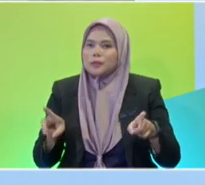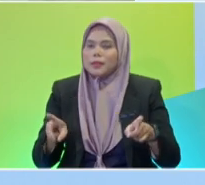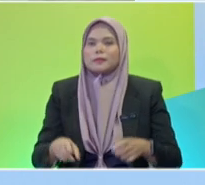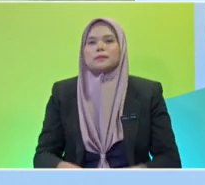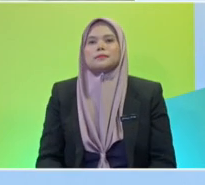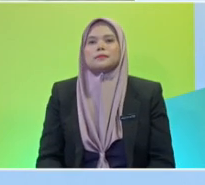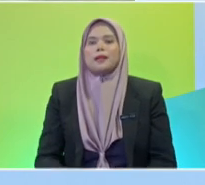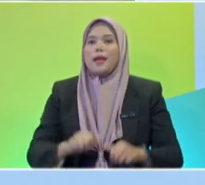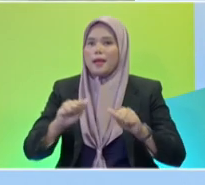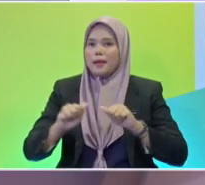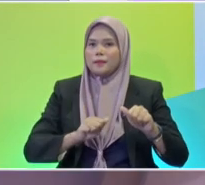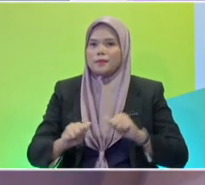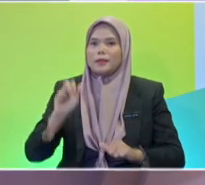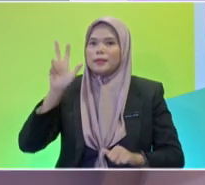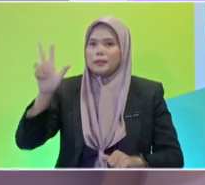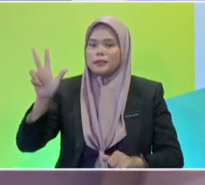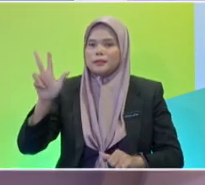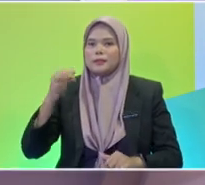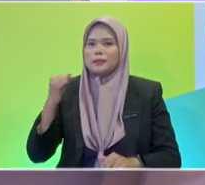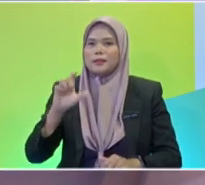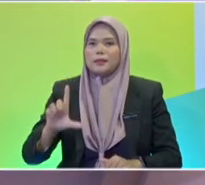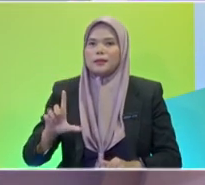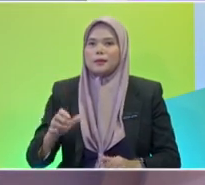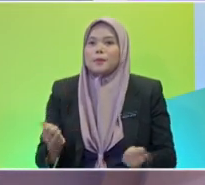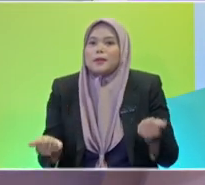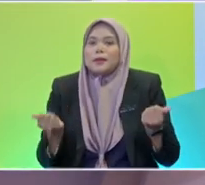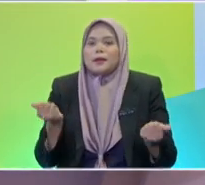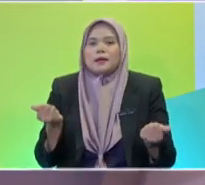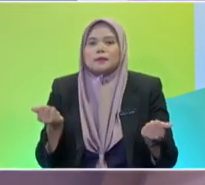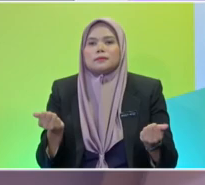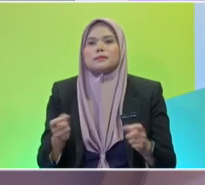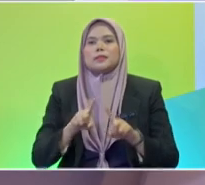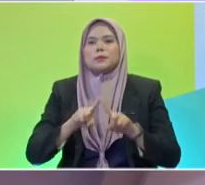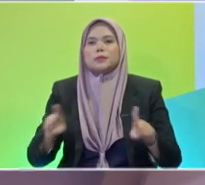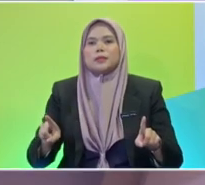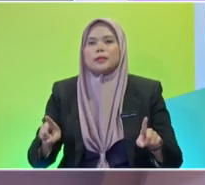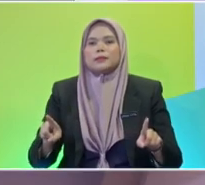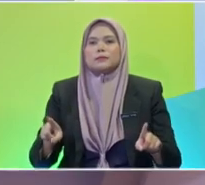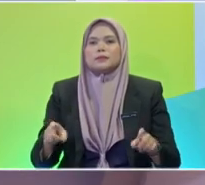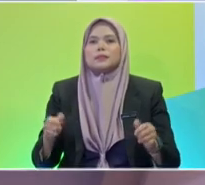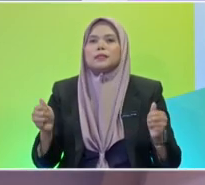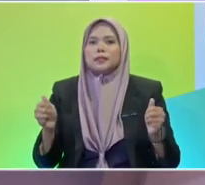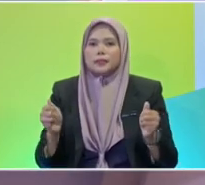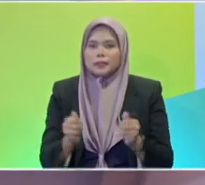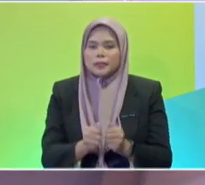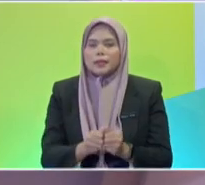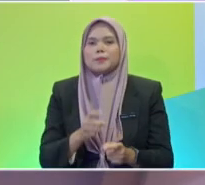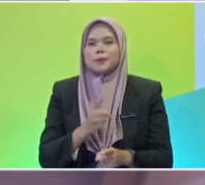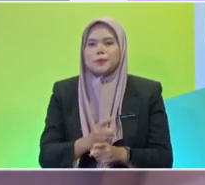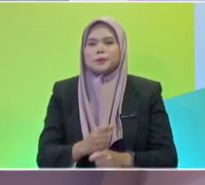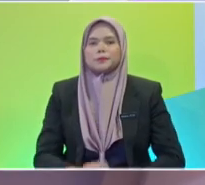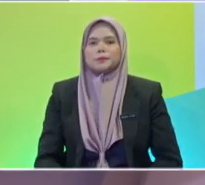activity kita yang ketiga ialah membuat pertimbangan dan keputusan dengan betul ah sekarang ini